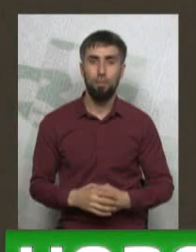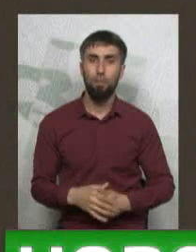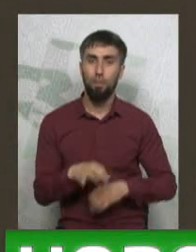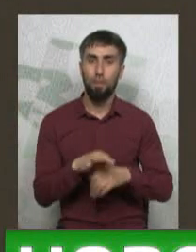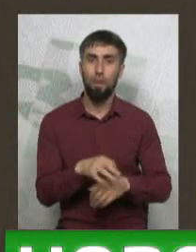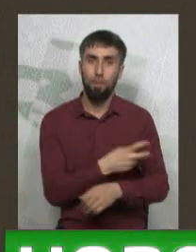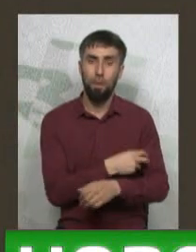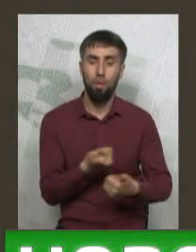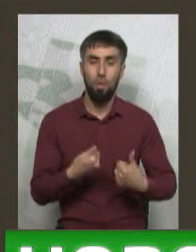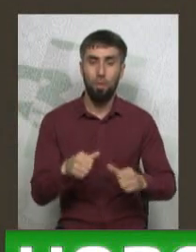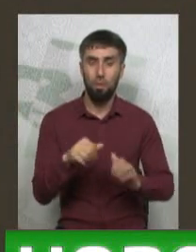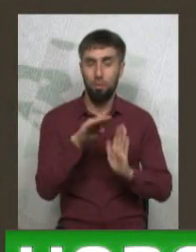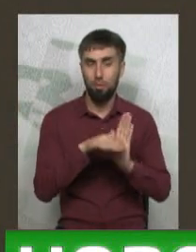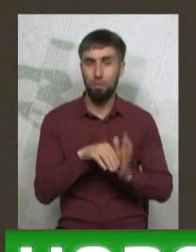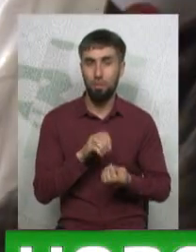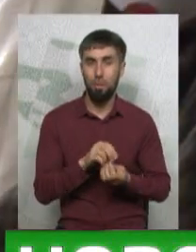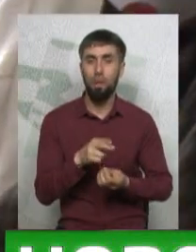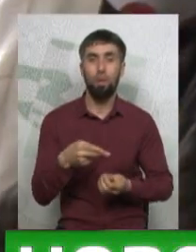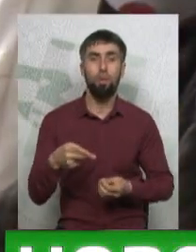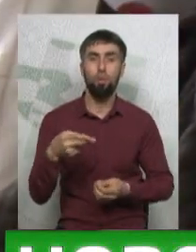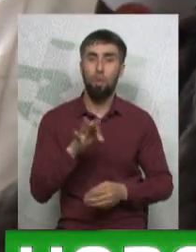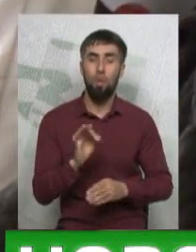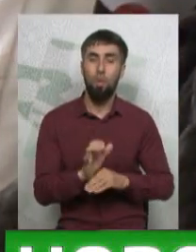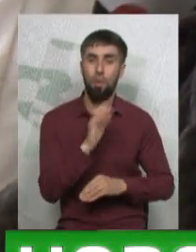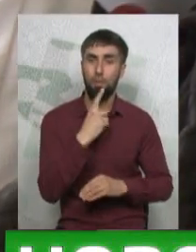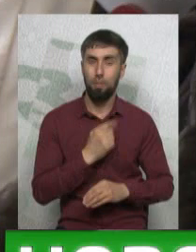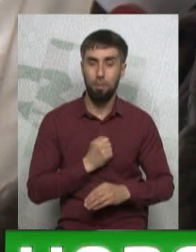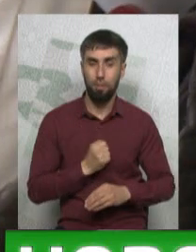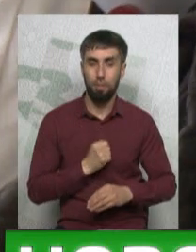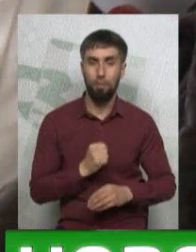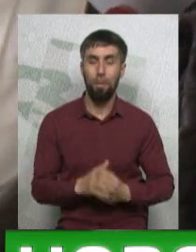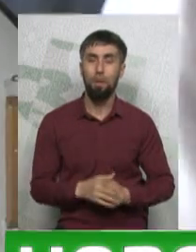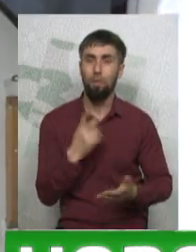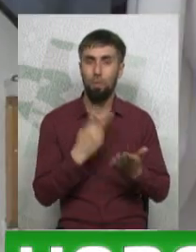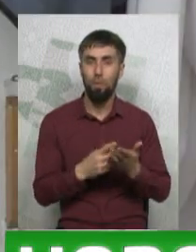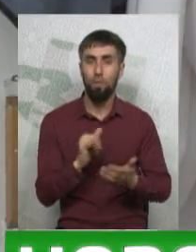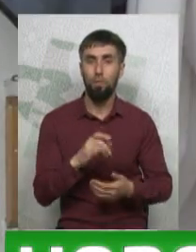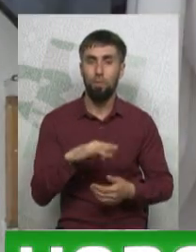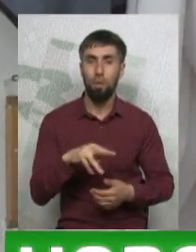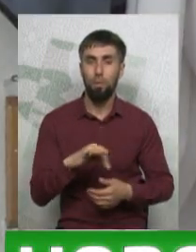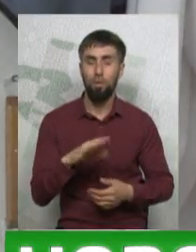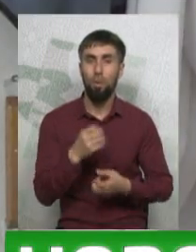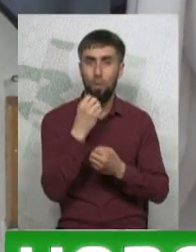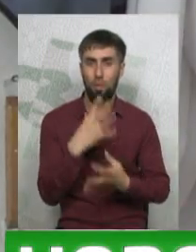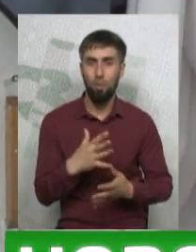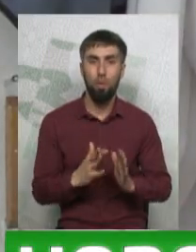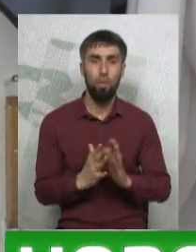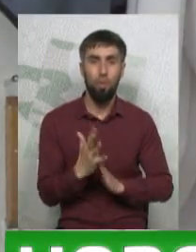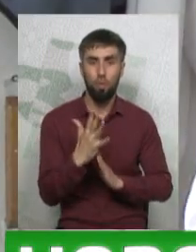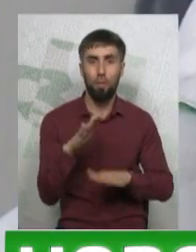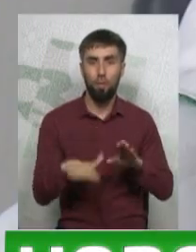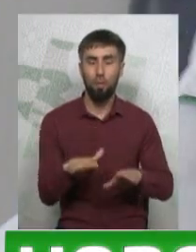Прохождение медкомиссии – стандартная процедура перед отправкой в армию для каждого призывника. Показатели у Юсупа Мидарова хорошие, рост и